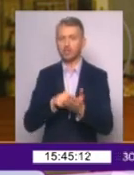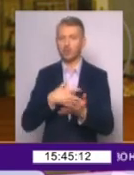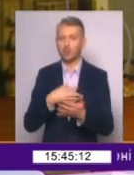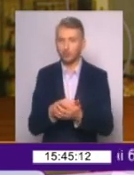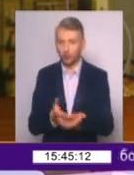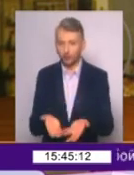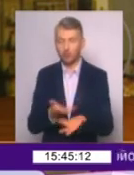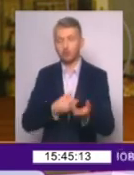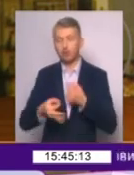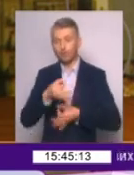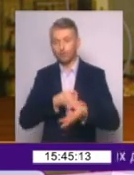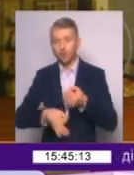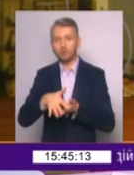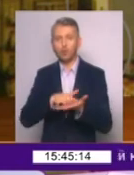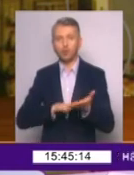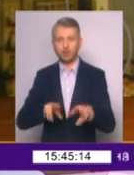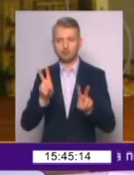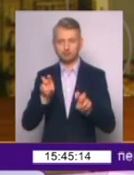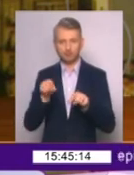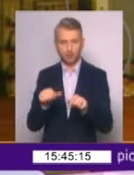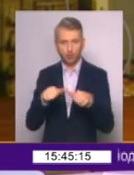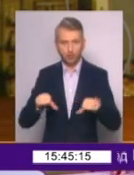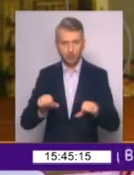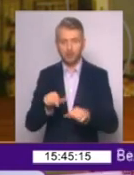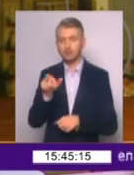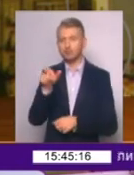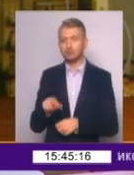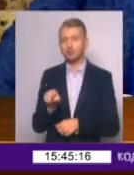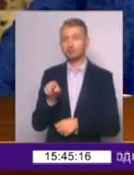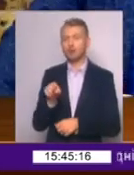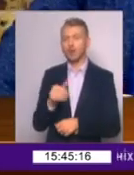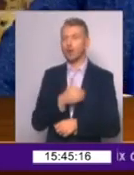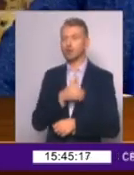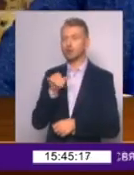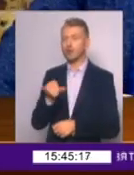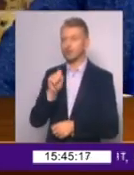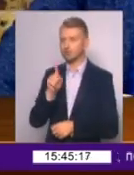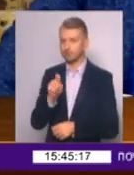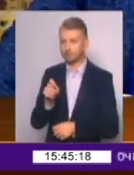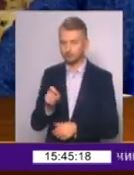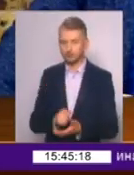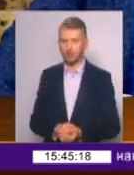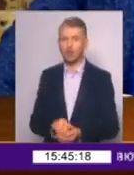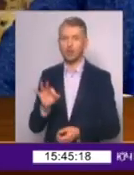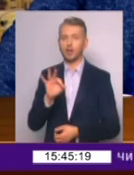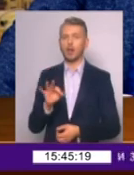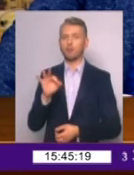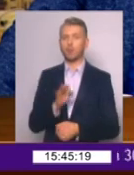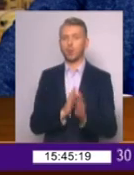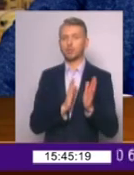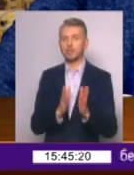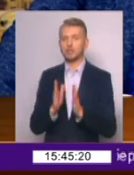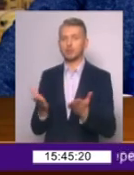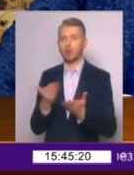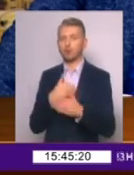Тож ми говоримо далі на тематику цієї комісії. І пан Михайло, хочу також у вас запитати з приводу системи, яку